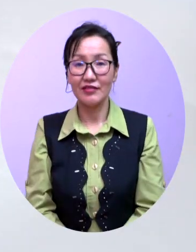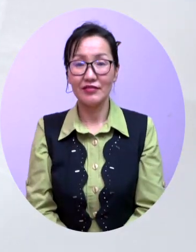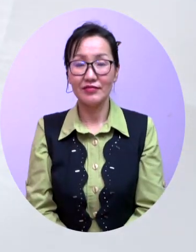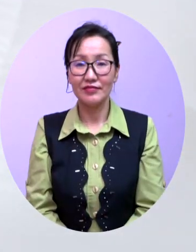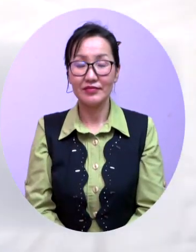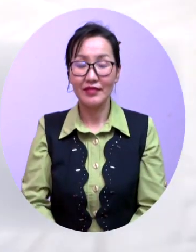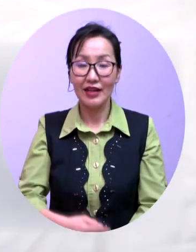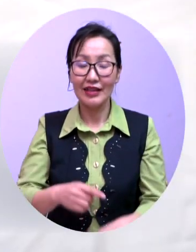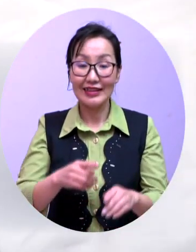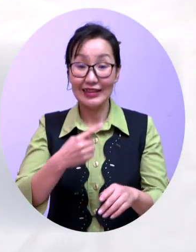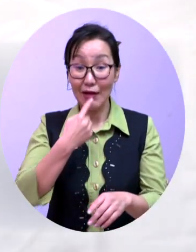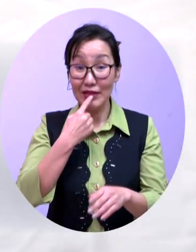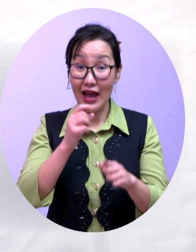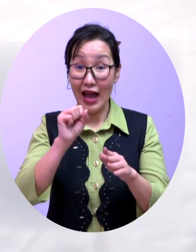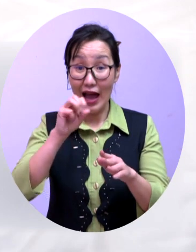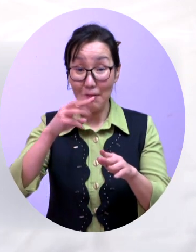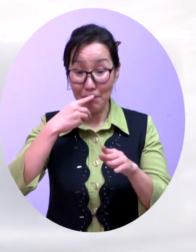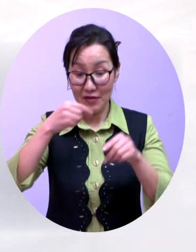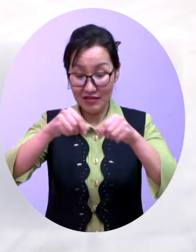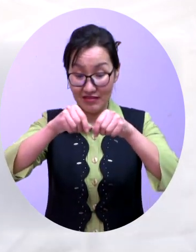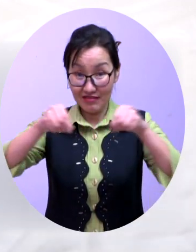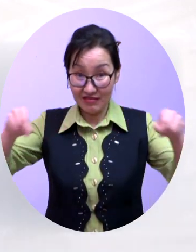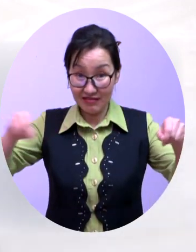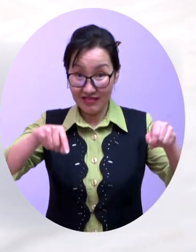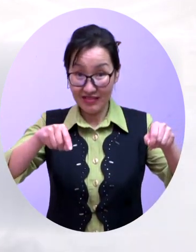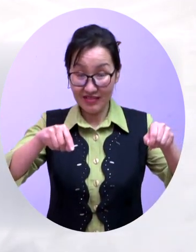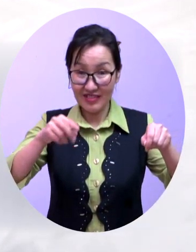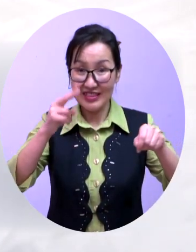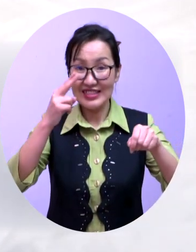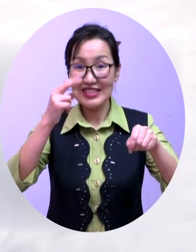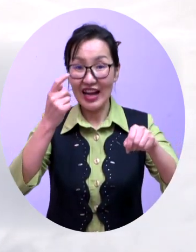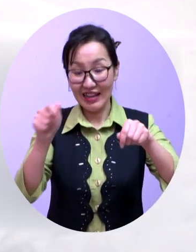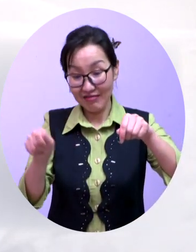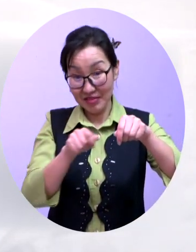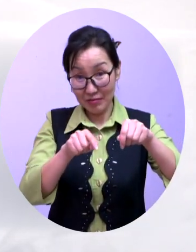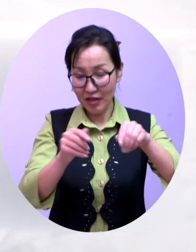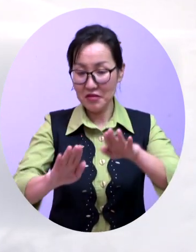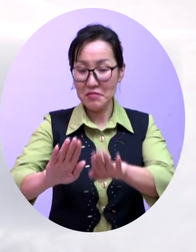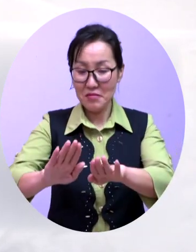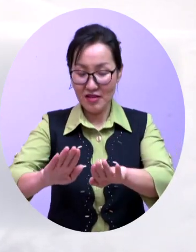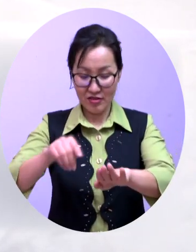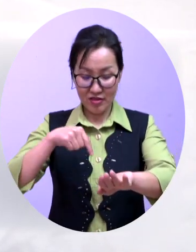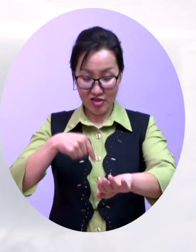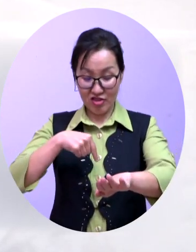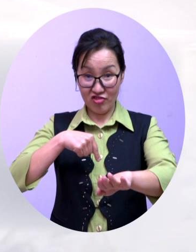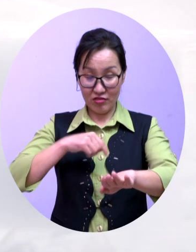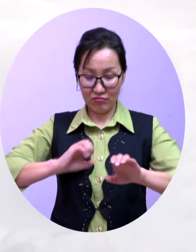даавныхаа амны эсрэг талаас нь хуйлж жигд сайхан эвхэн.